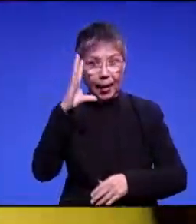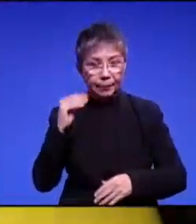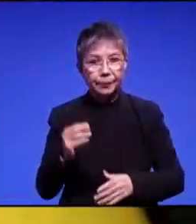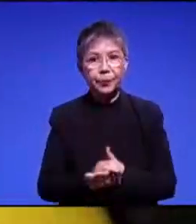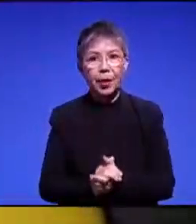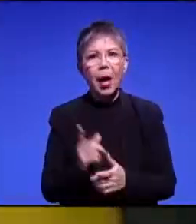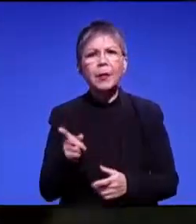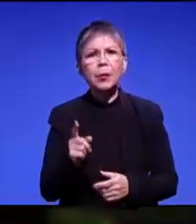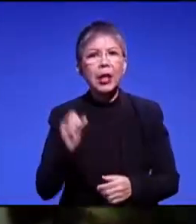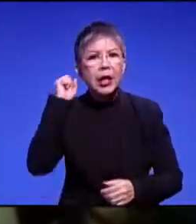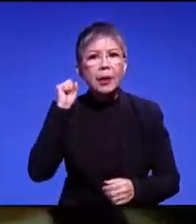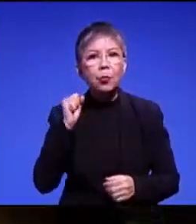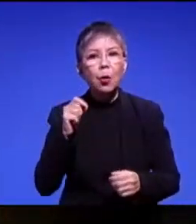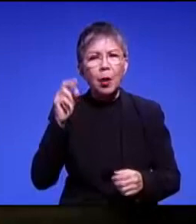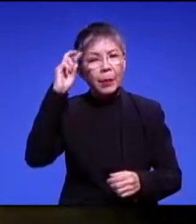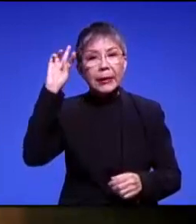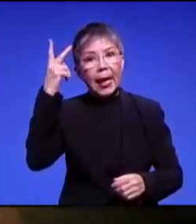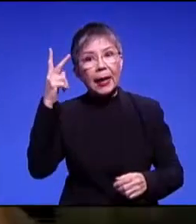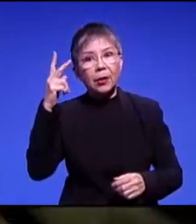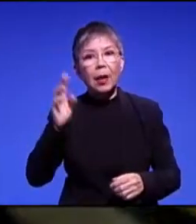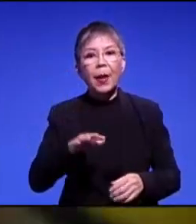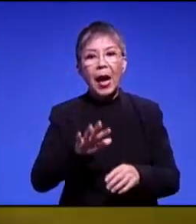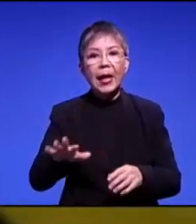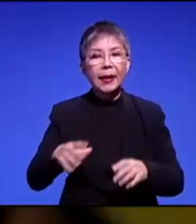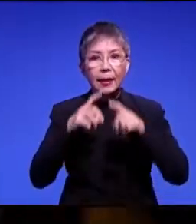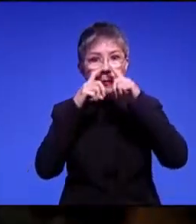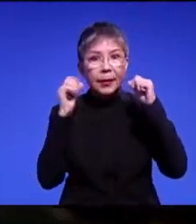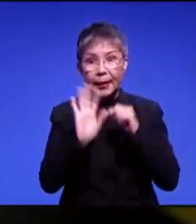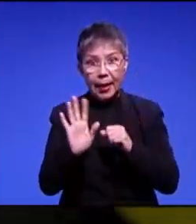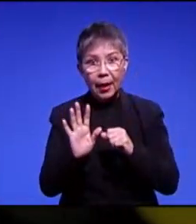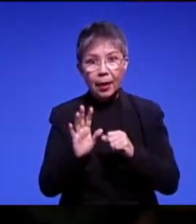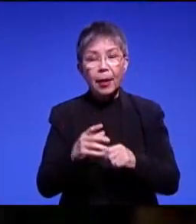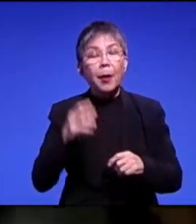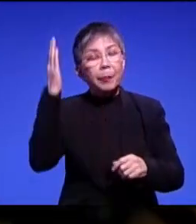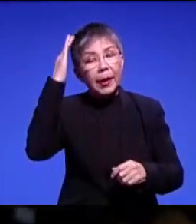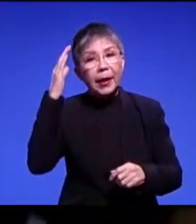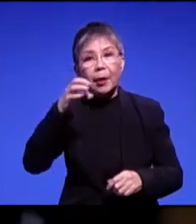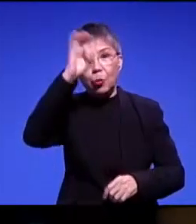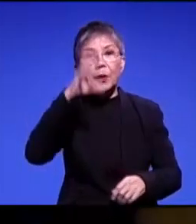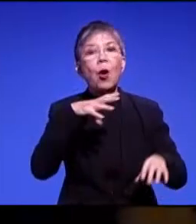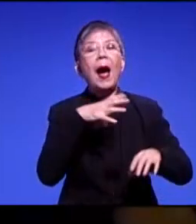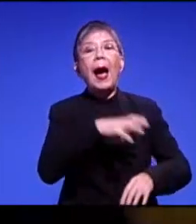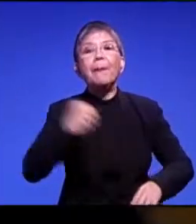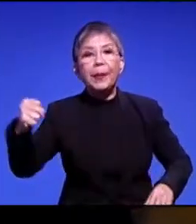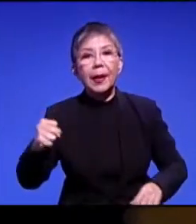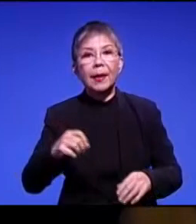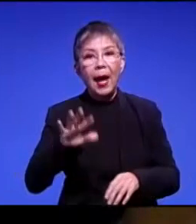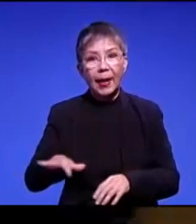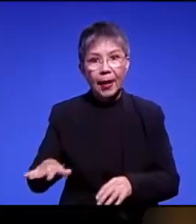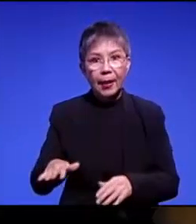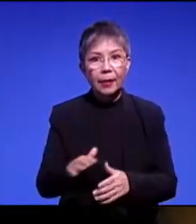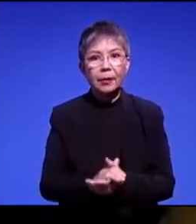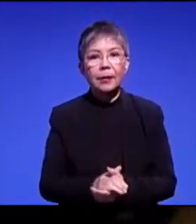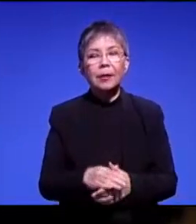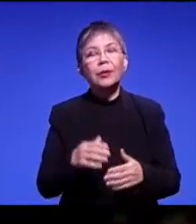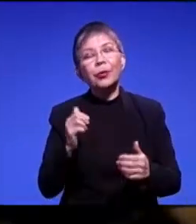terjadi lantaran sang ibu salah sangka bahwa anaknya yang tidak menggunakan masker akan dibawa ke kantor polisi. Beruntung kemarahan